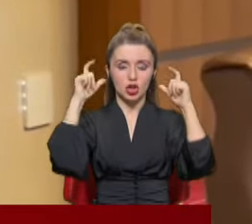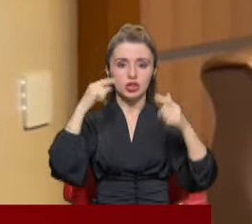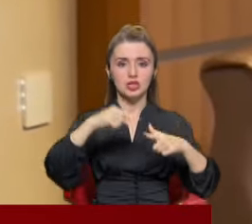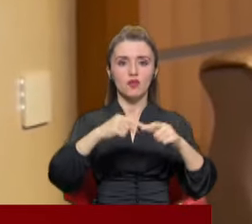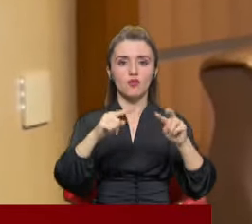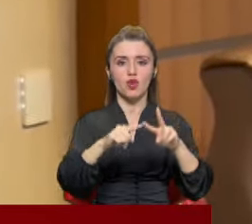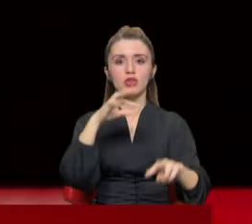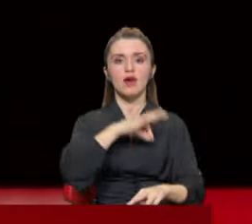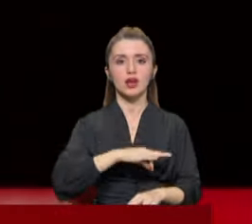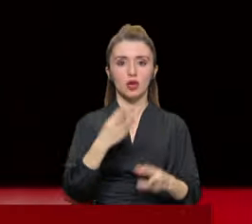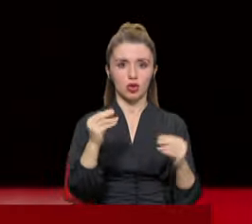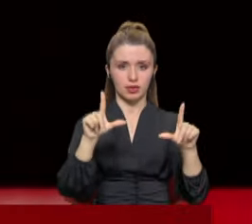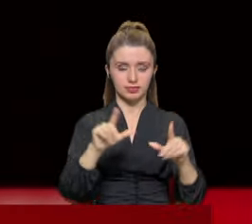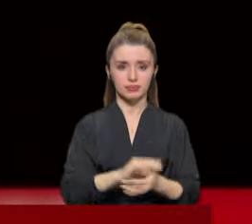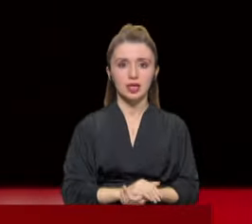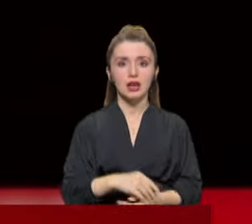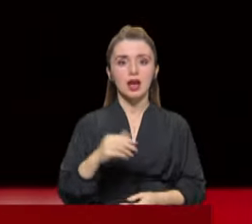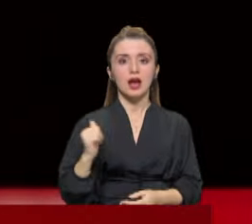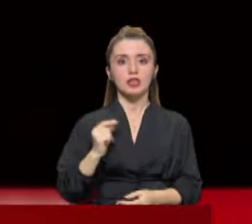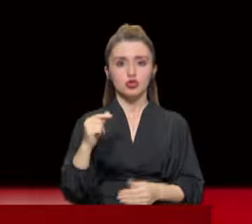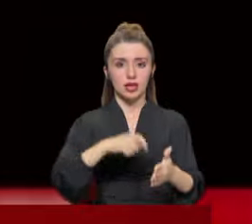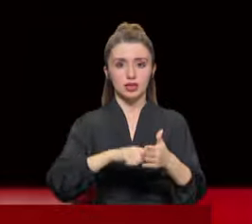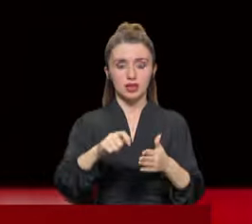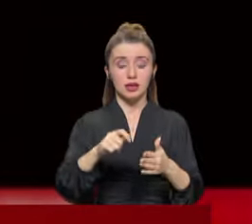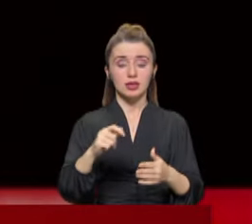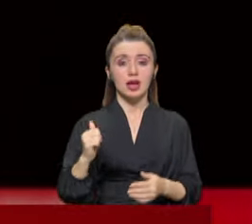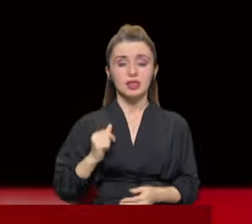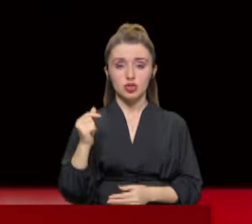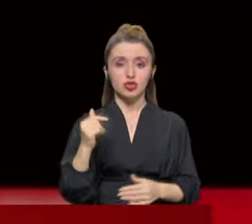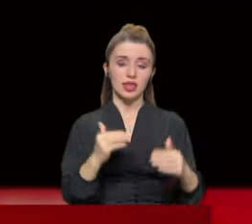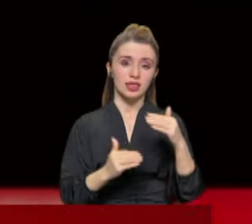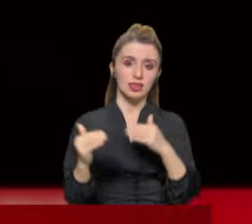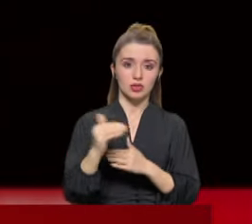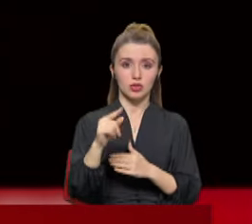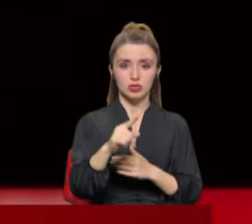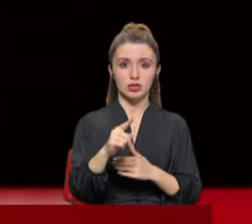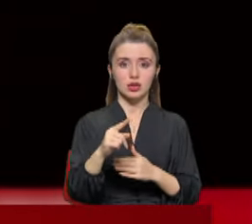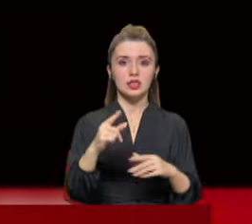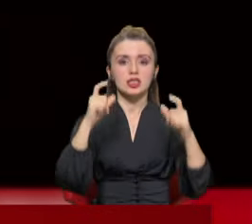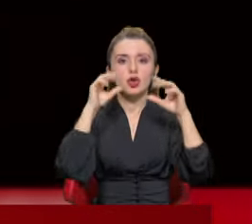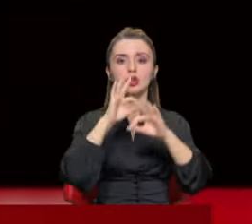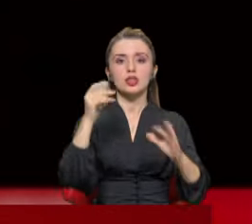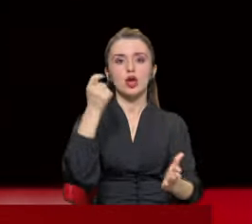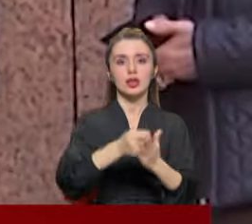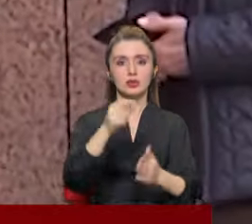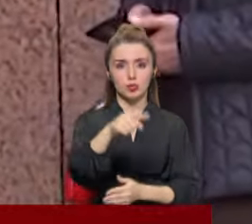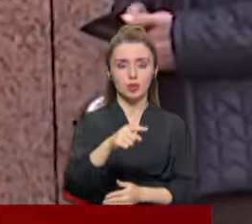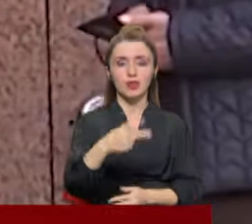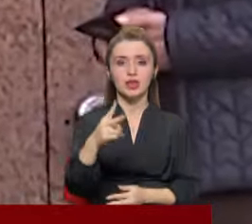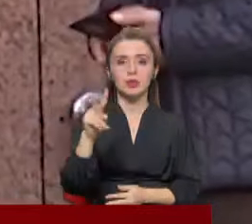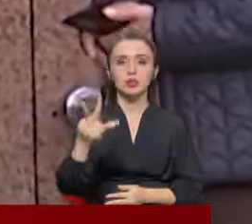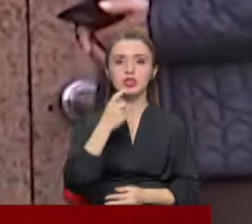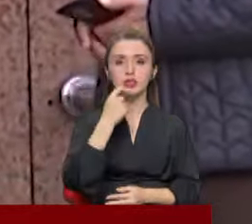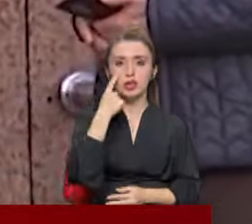fonundan yararlanabilirdi. Asgari ücret desteğini de bu sene 700 liraya çıkardık. İşsizlik sigortası fonundan ödediğimiz rakam bu.